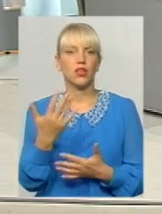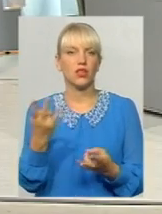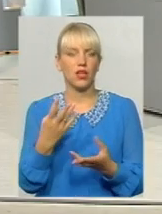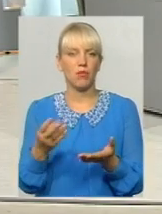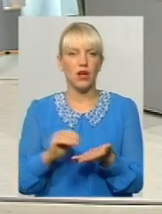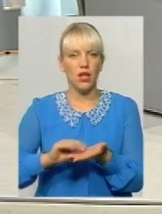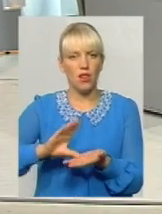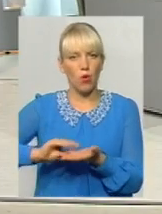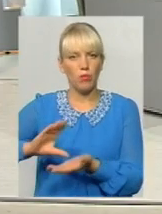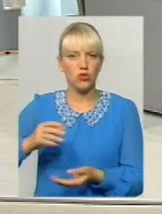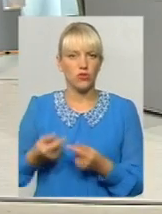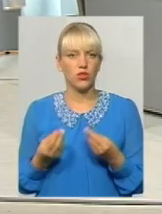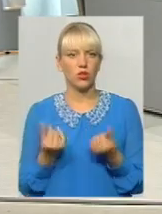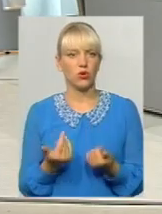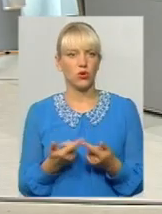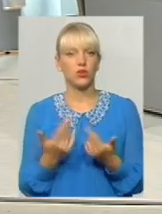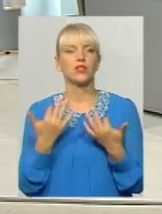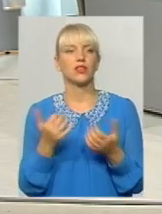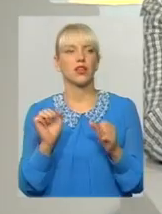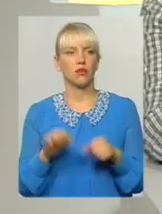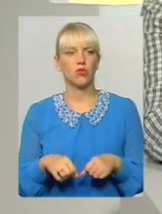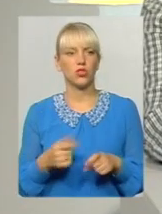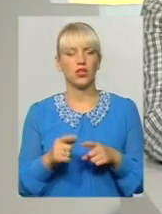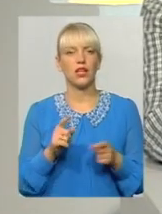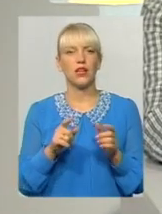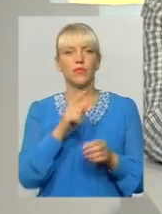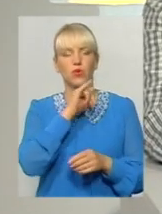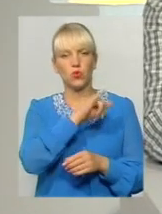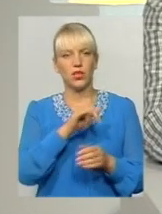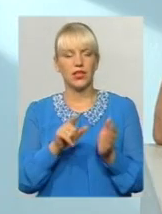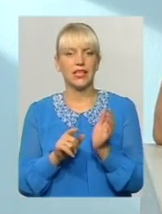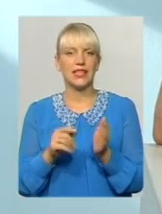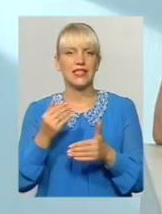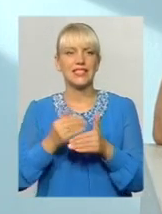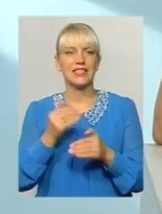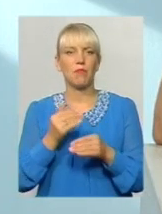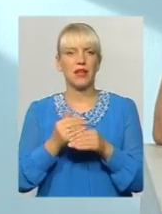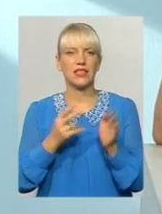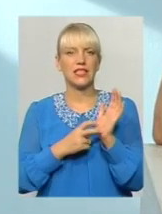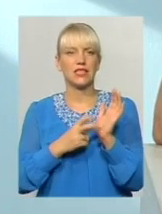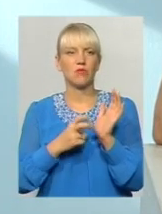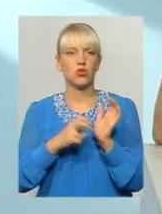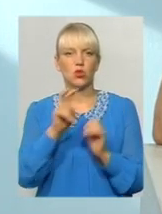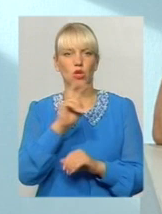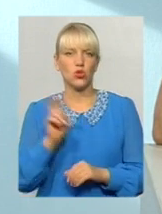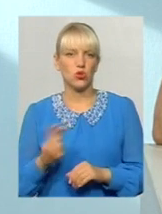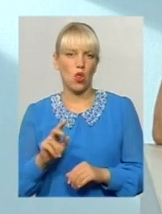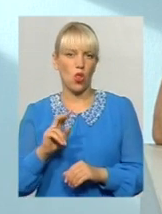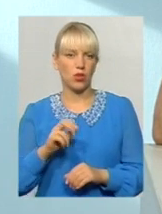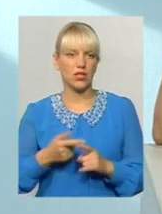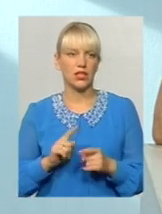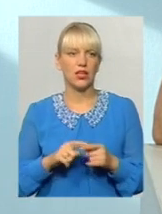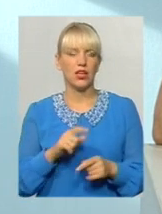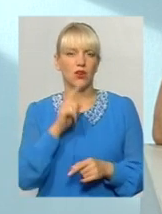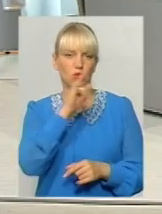накопичувати кошти, щоб яка стипендія, про яку мову? Можете навести? 700 злотих. 700 злотих. Ну, да. Навряд чи. Оланос коштує? Ні, де Оланос коштує